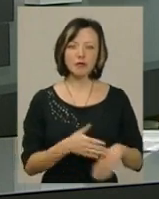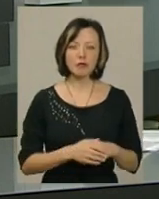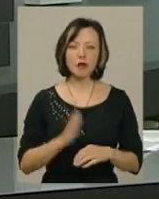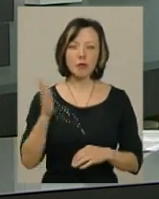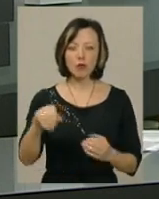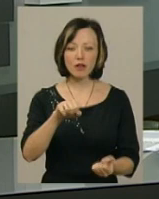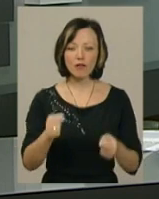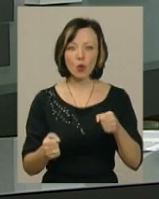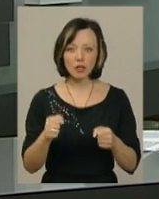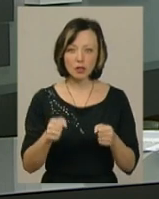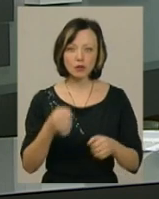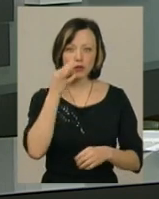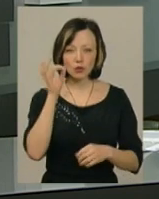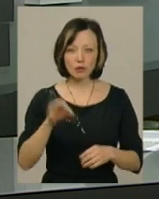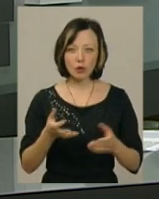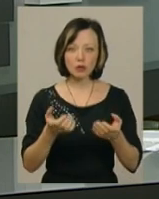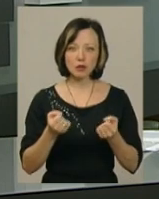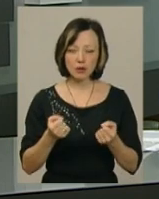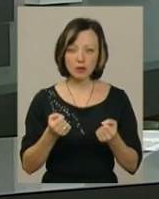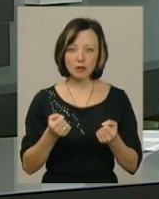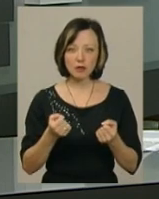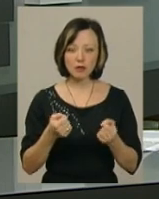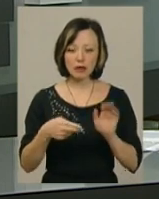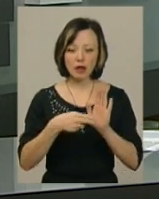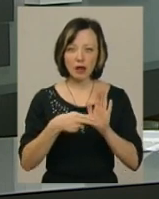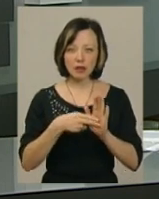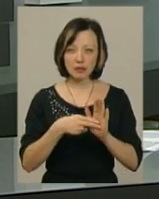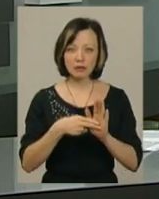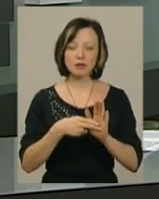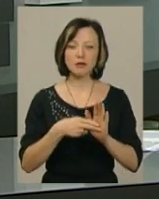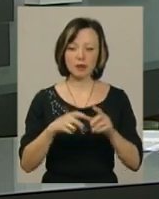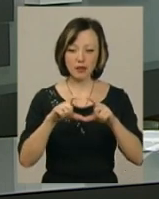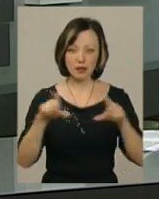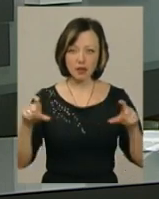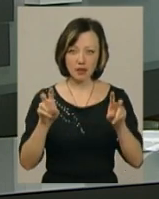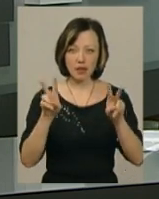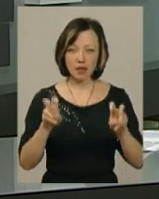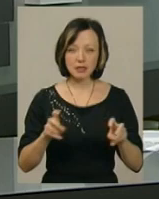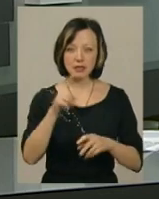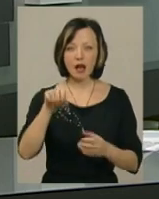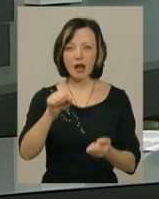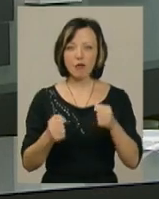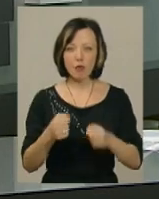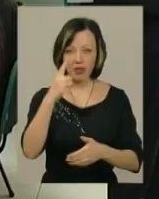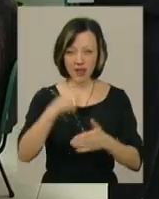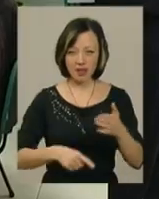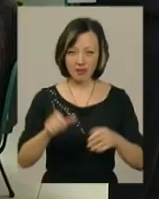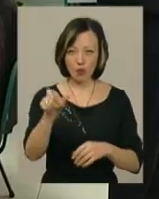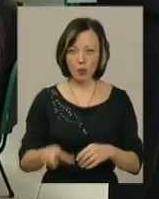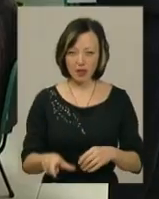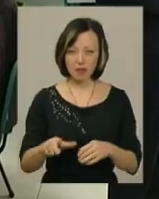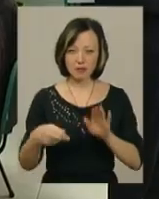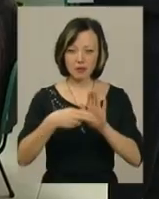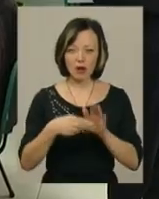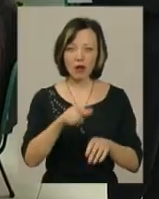Майбутні водії та кермувальники з досвідом отримали наліпки «За кермом надійний водій» від хмельницьких патрульних. Кольорові стікери вручили громадянам,